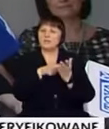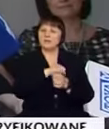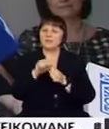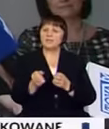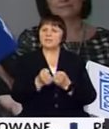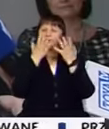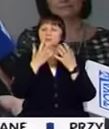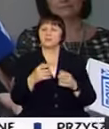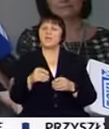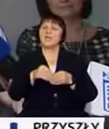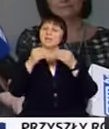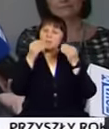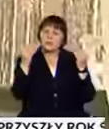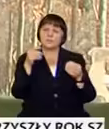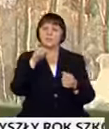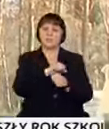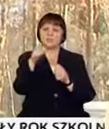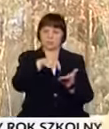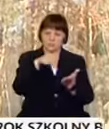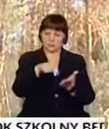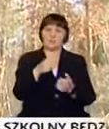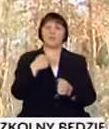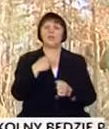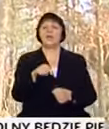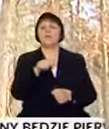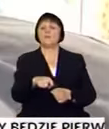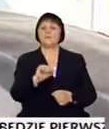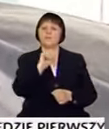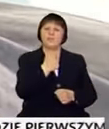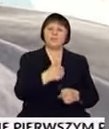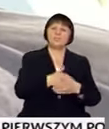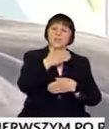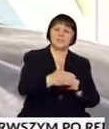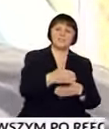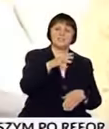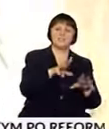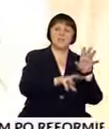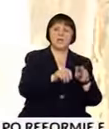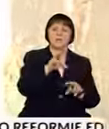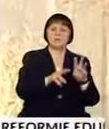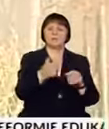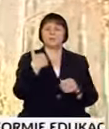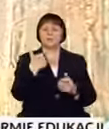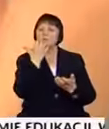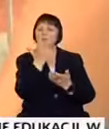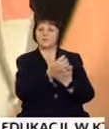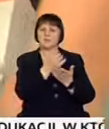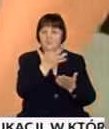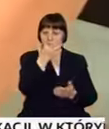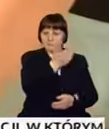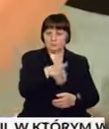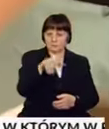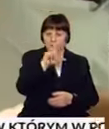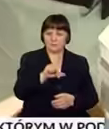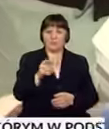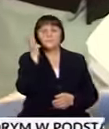postęp w rehabilitacji dokonał się tutaj. W pierwszej edycji budżetu obywatelskiego województwa łódzkiego do wykorzystania było 5 milionów